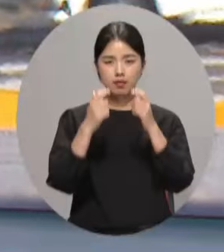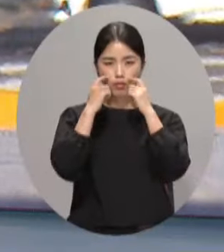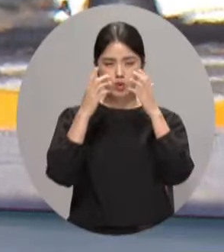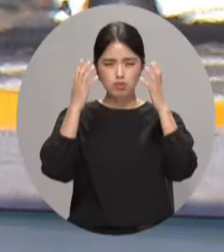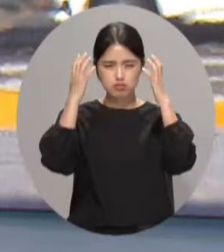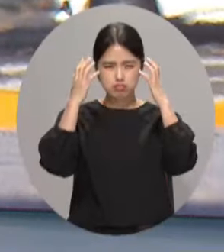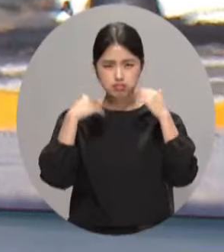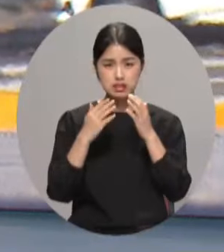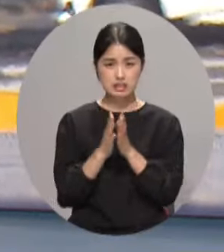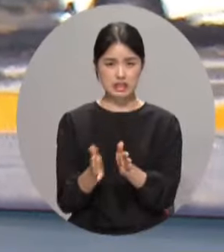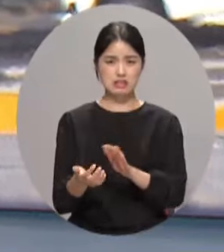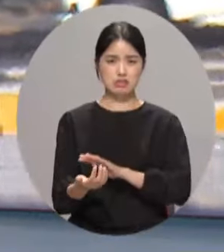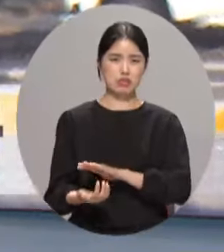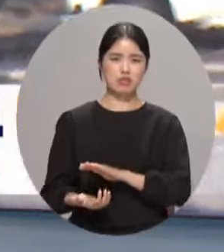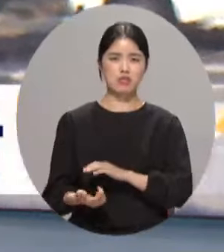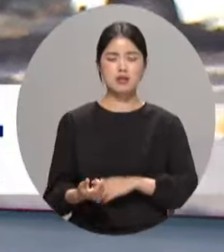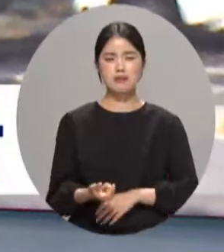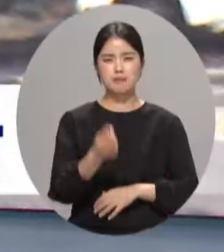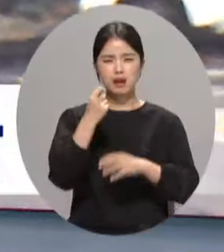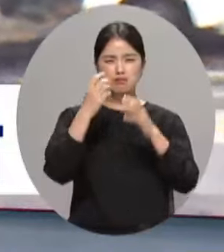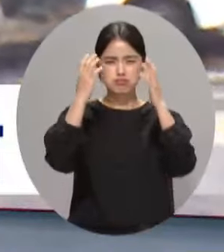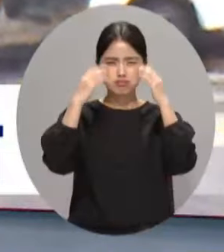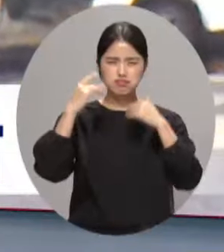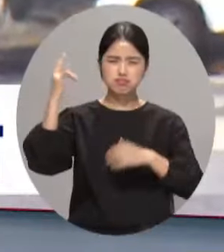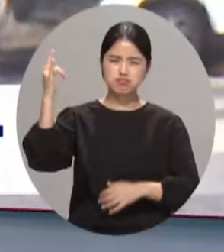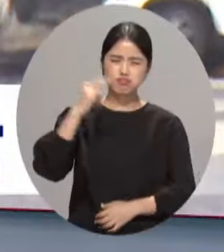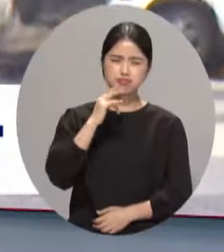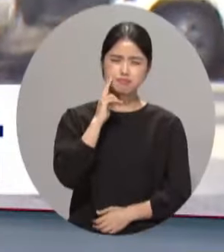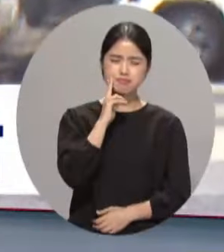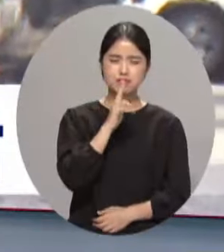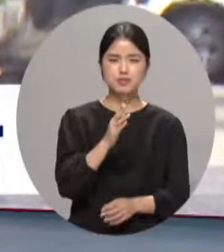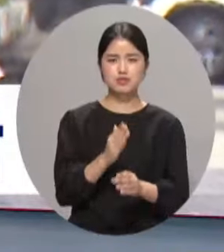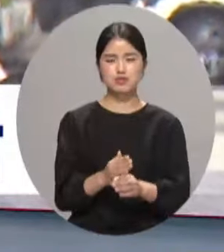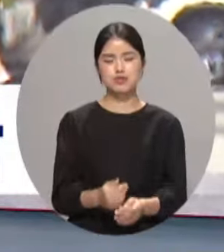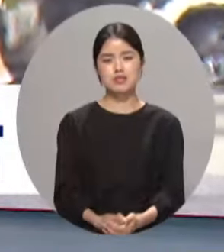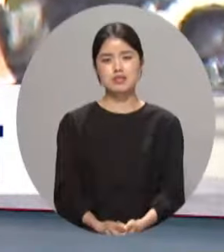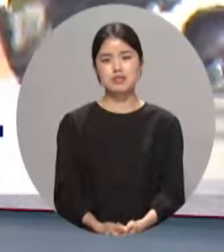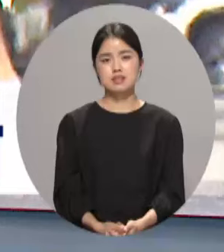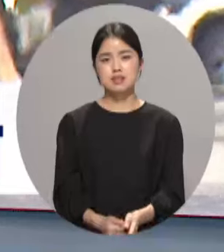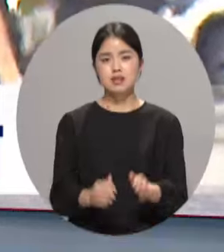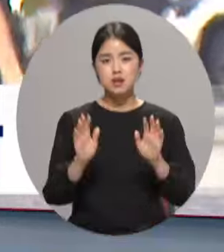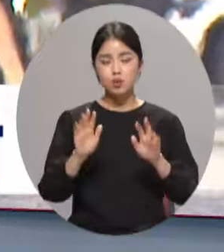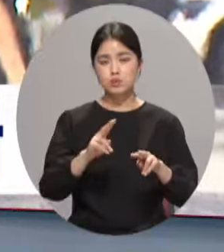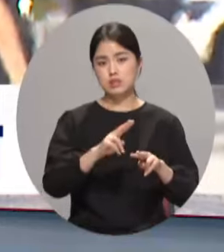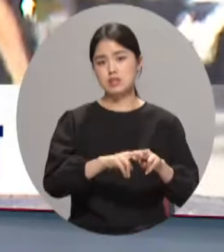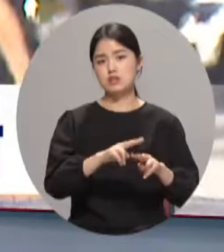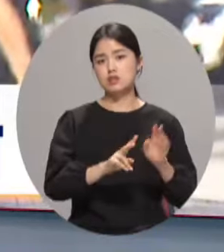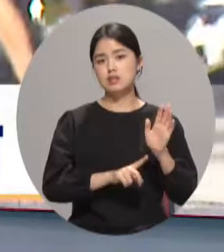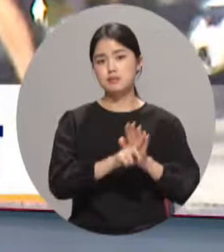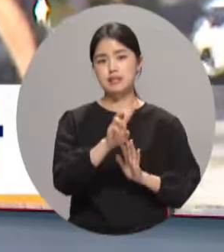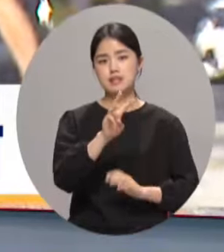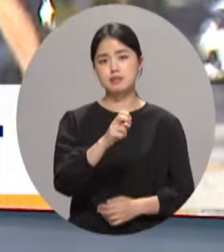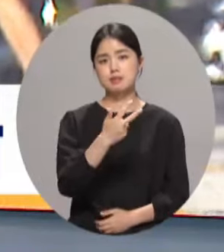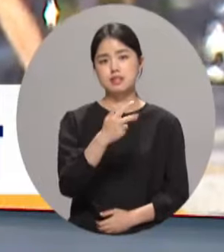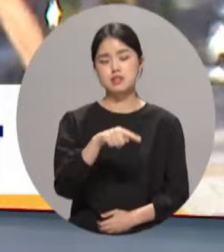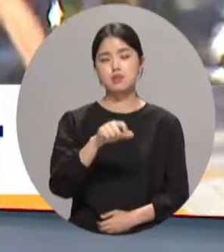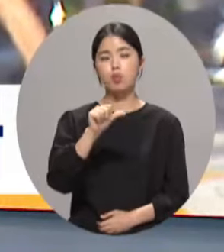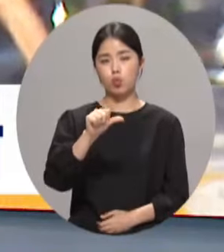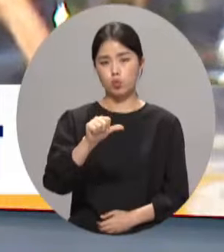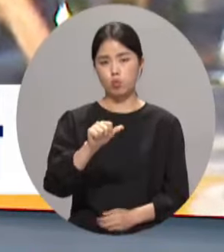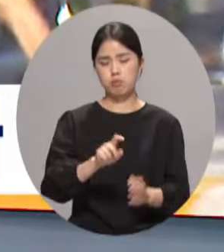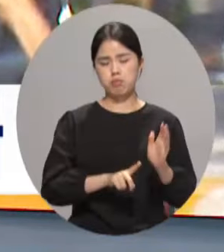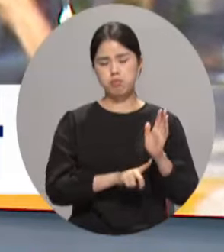본격적인 여름이 오기도 전에 일찍 찾아온 뙤약볕 더위가 기승을 부리고 있습니다. 오늘 정읍의 기온